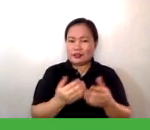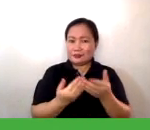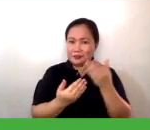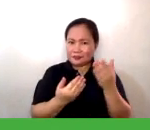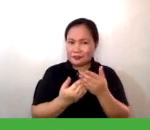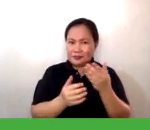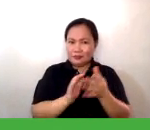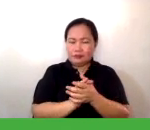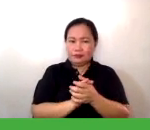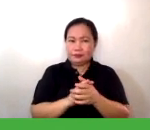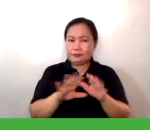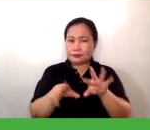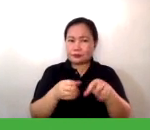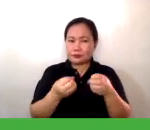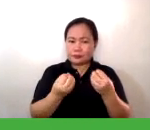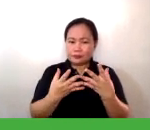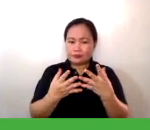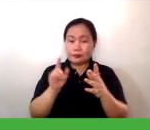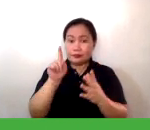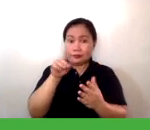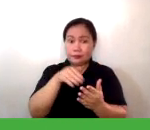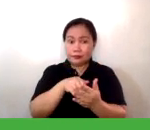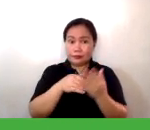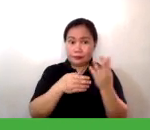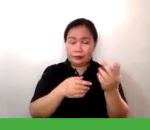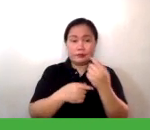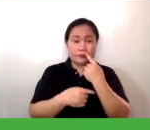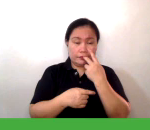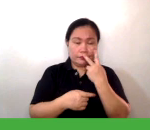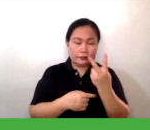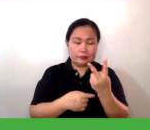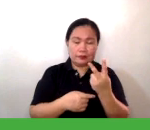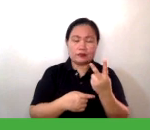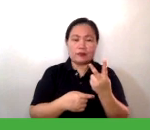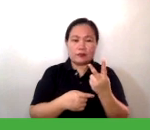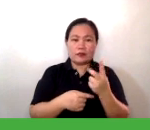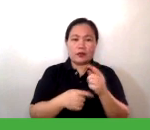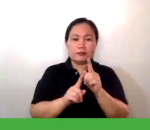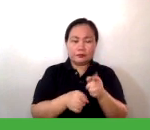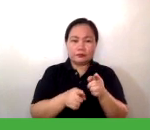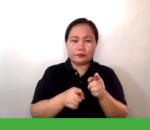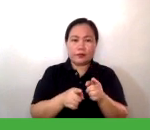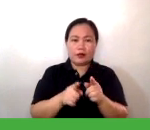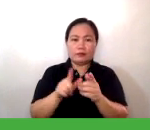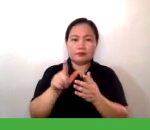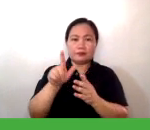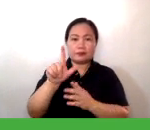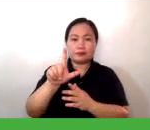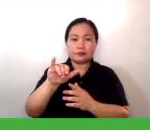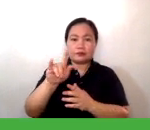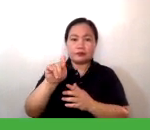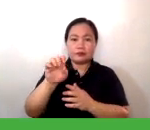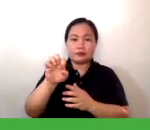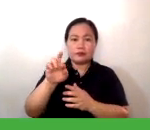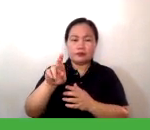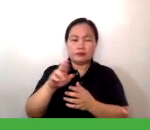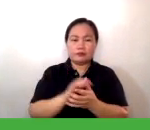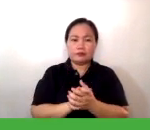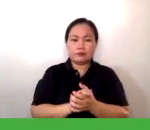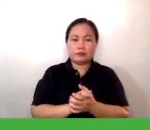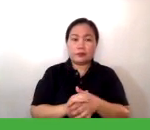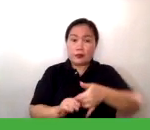ilang 1,000 meron dito. Dahil kung ilang 1,000 meron dito, yun ang bilang ng liters.